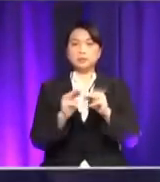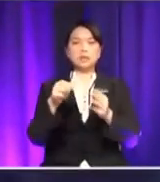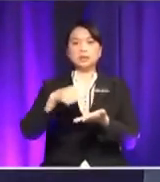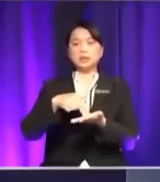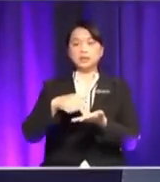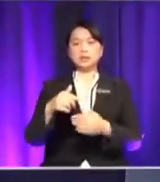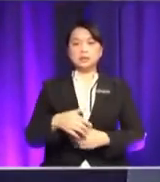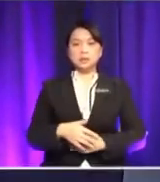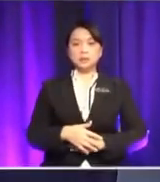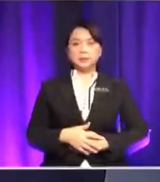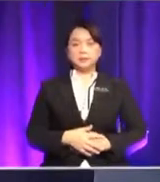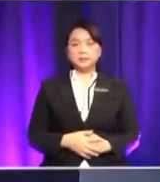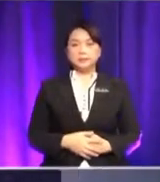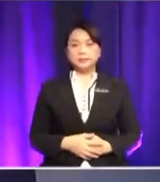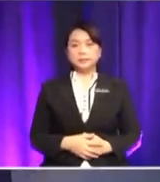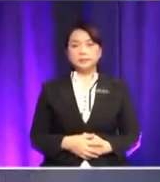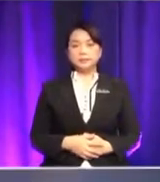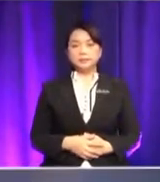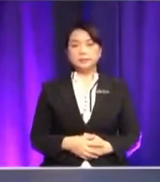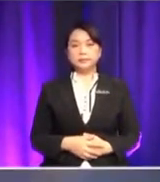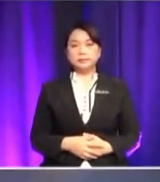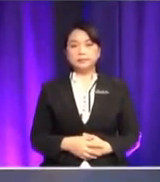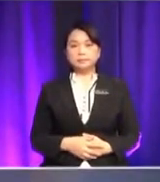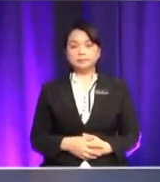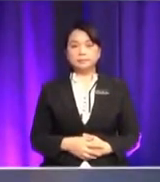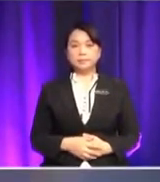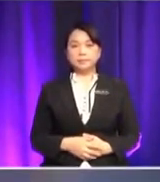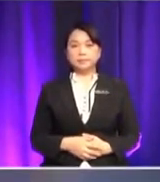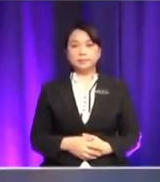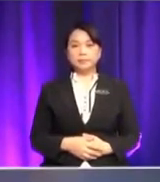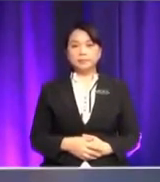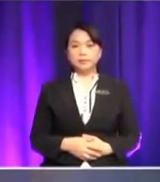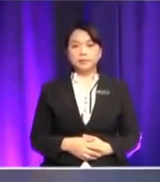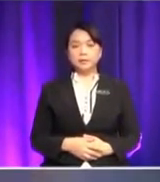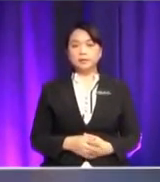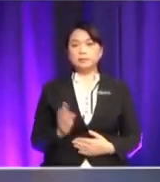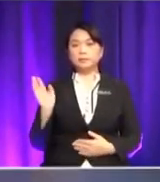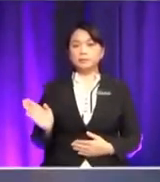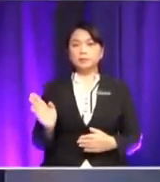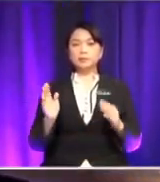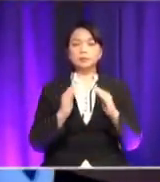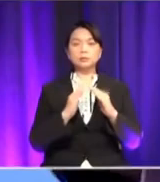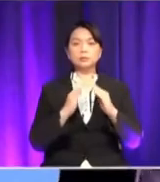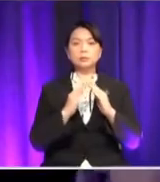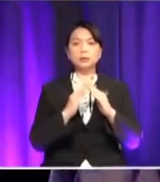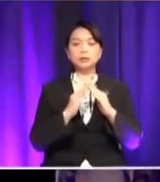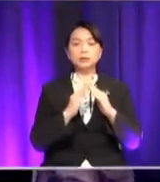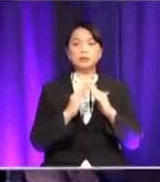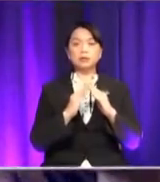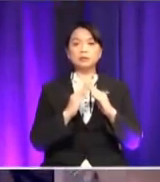oke oke ini dia ini dari mana nih rumah Kimchi Korea